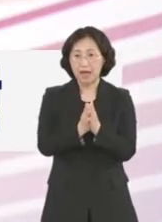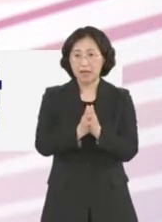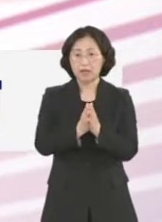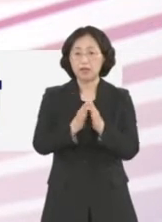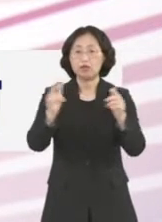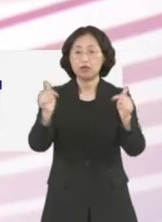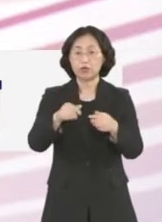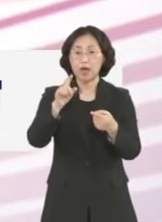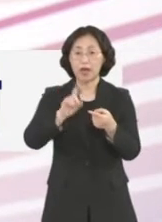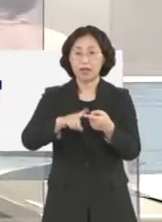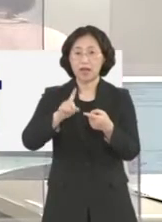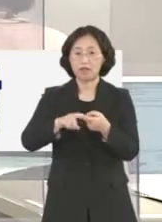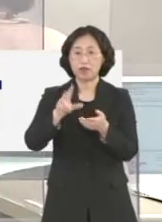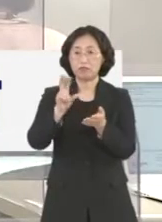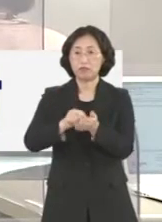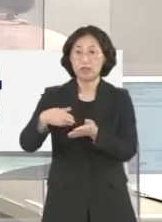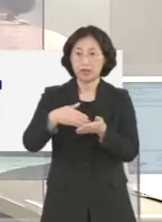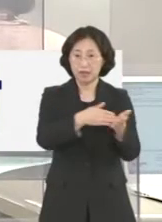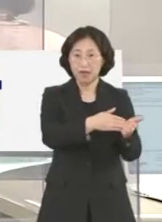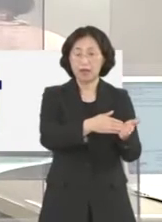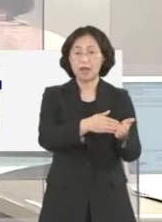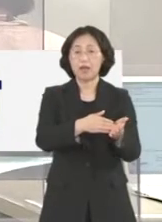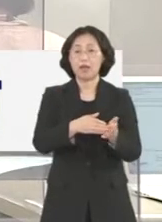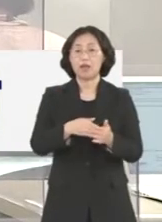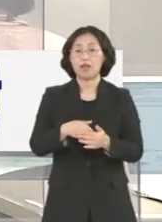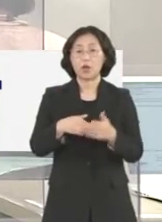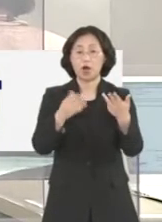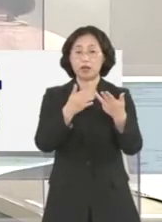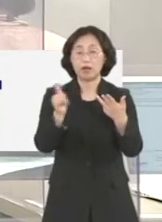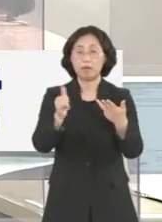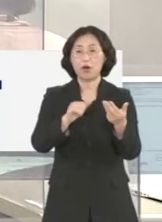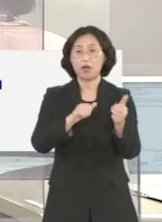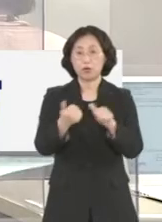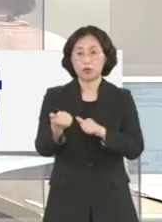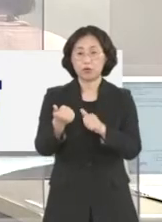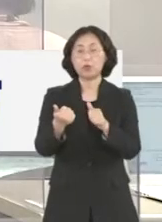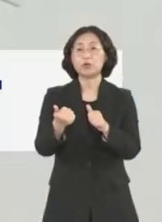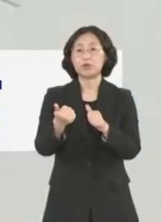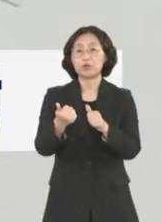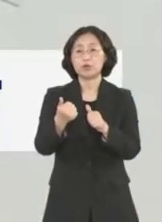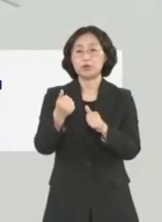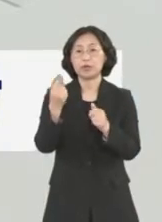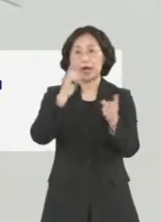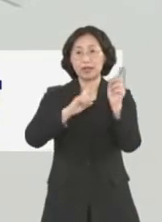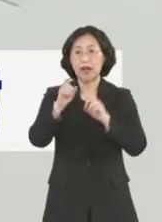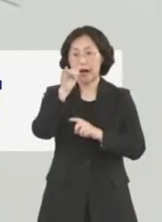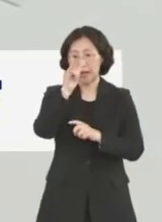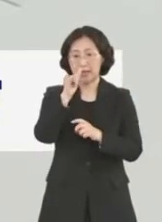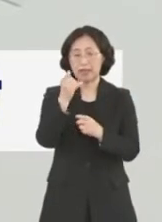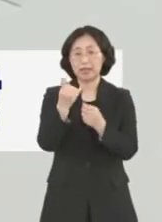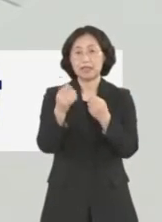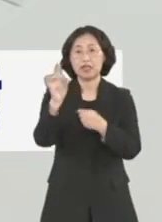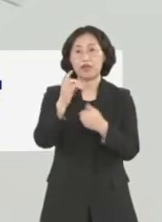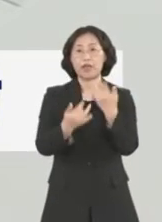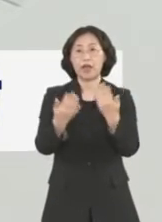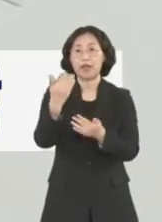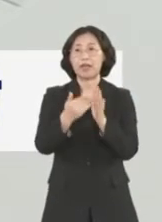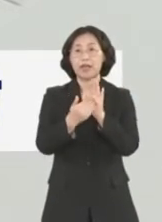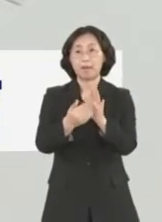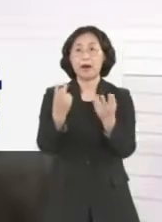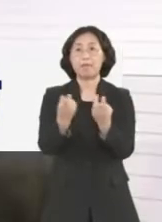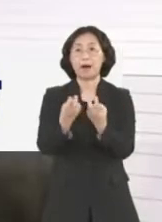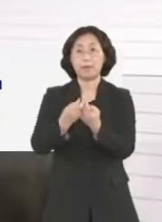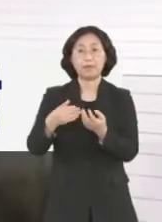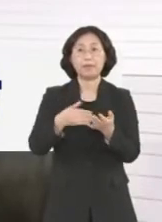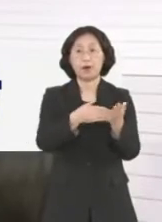폐지 축소된 데에 대한 문제제기와 함께 최근 8명의 사상자를 낸 대전 현대아울렛 화재 예방책과 대응 등이 거론될